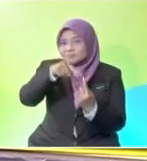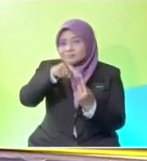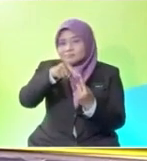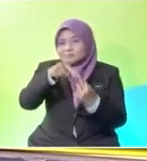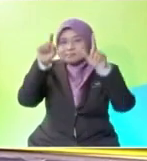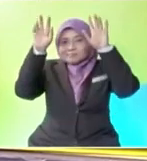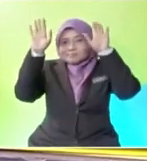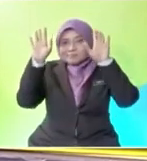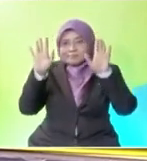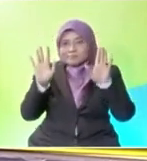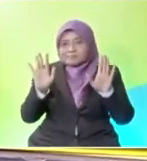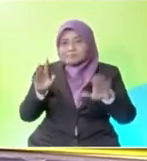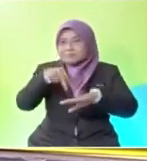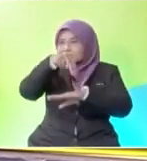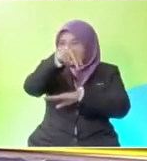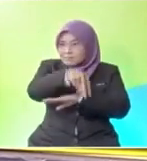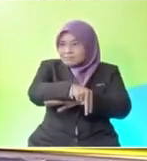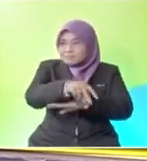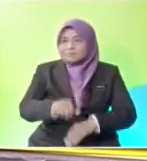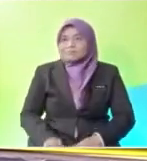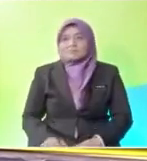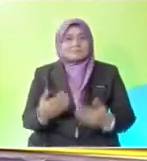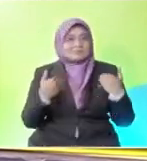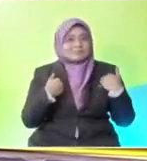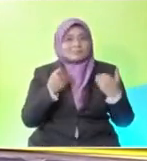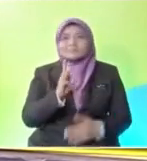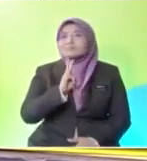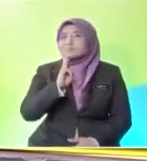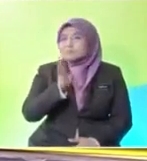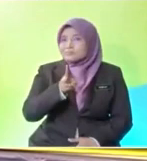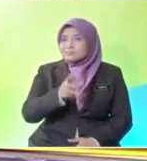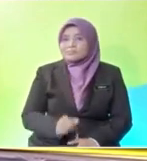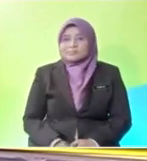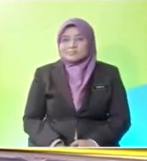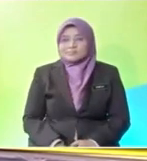air tak basah Jadi kita pasang ke atas masuk